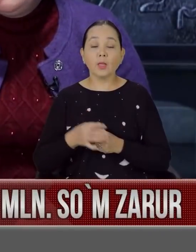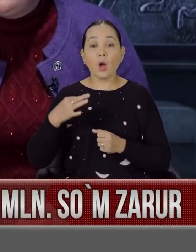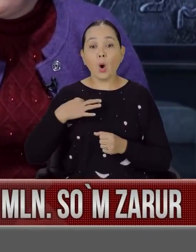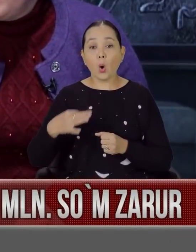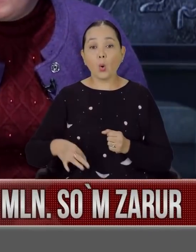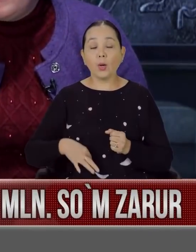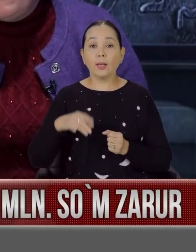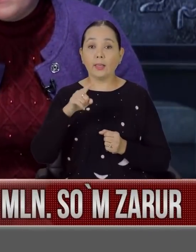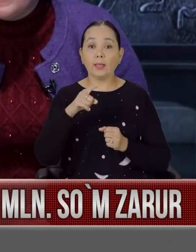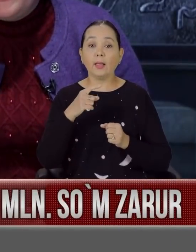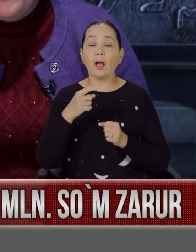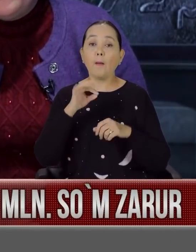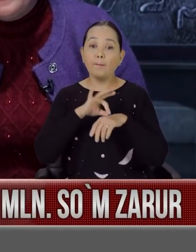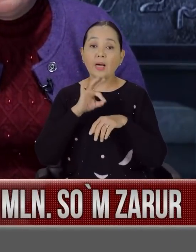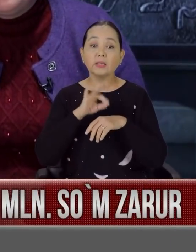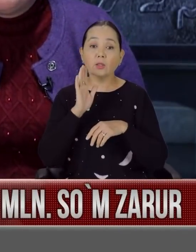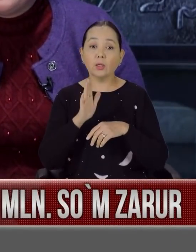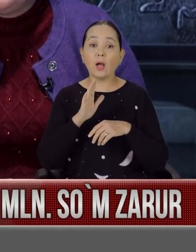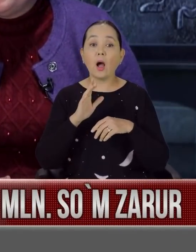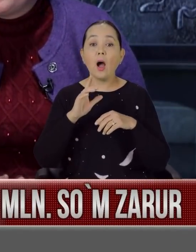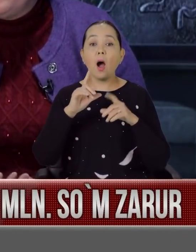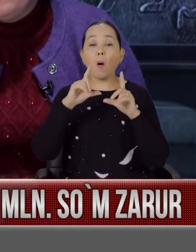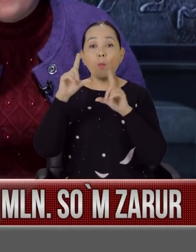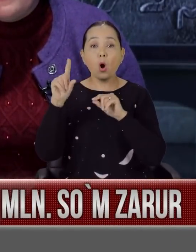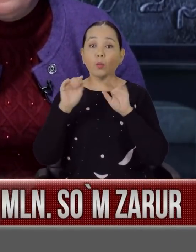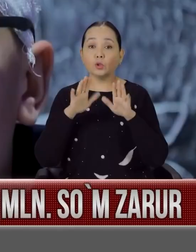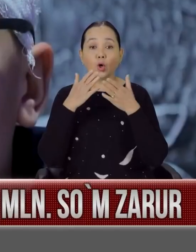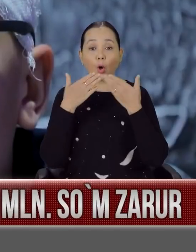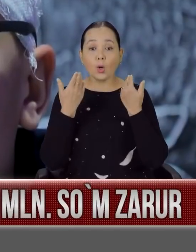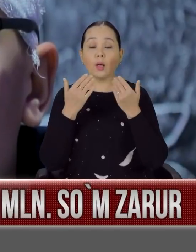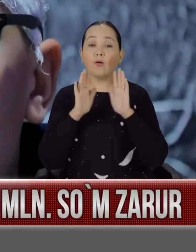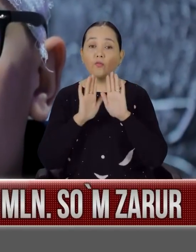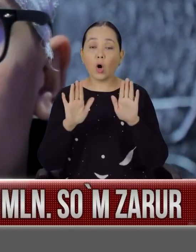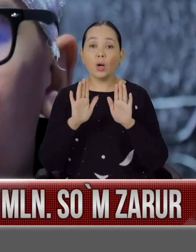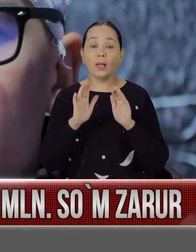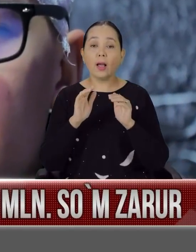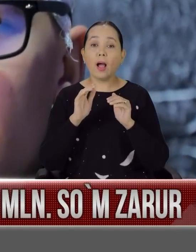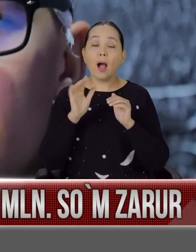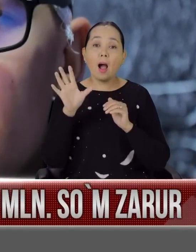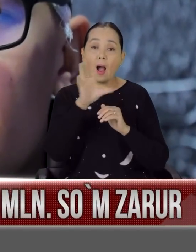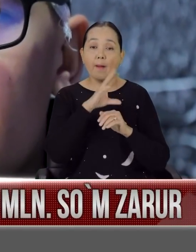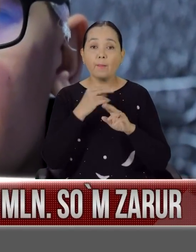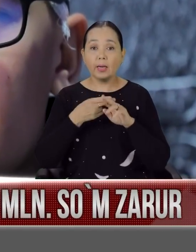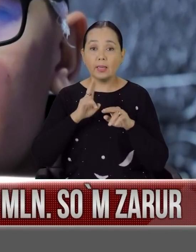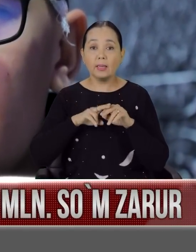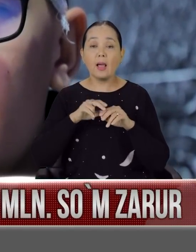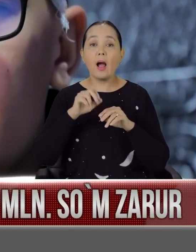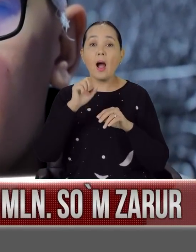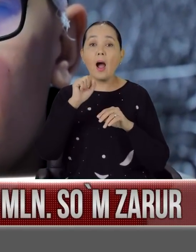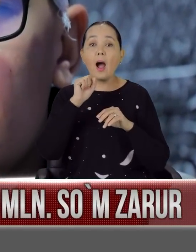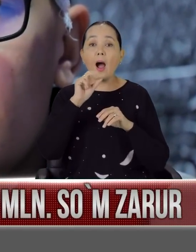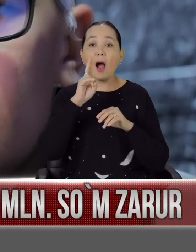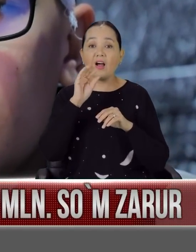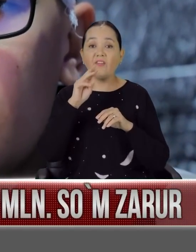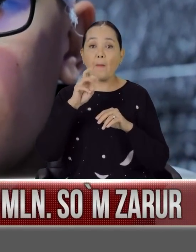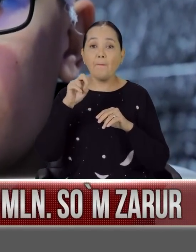O'g'lim bir yildan beri mazasi yo'q. Bormagan joyimiz qolmadi. Faqat har xil diagnozlar qo'ydi. Mana Akfa Medline aytdi,